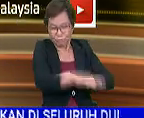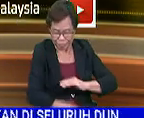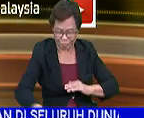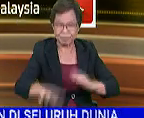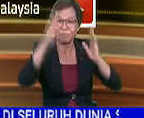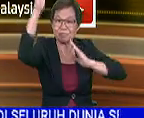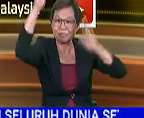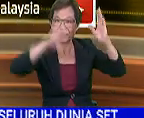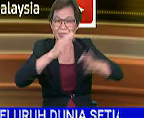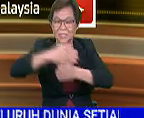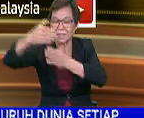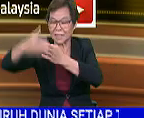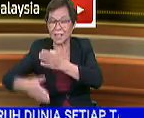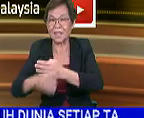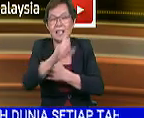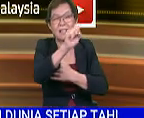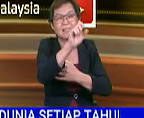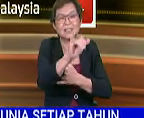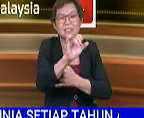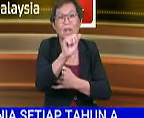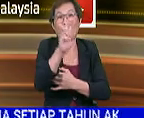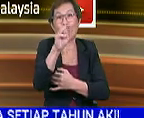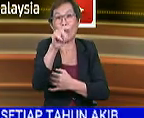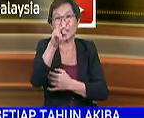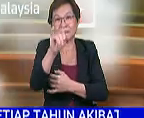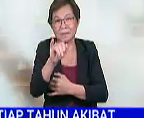Malaysia sekian Wani Yahya Assalamualaikum